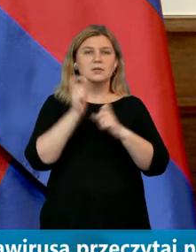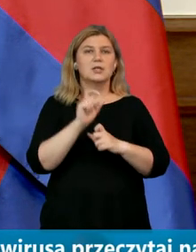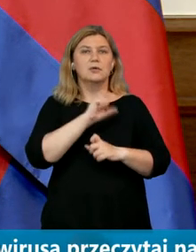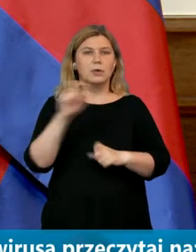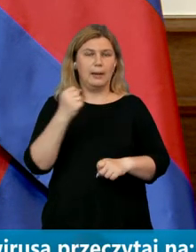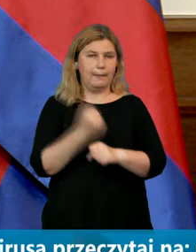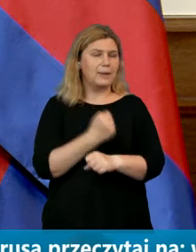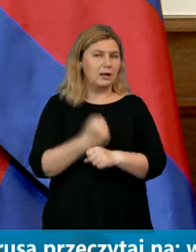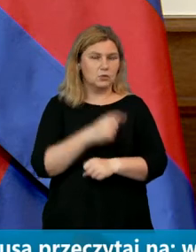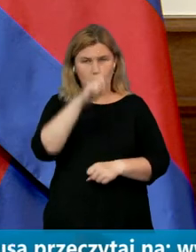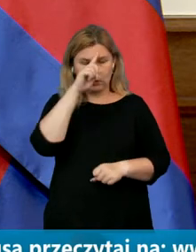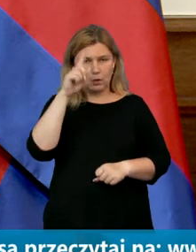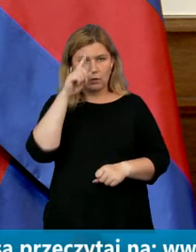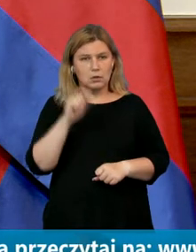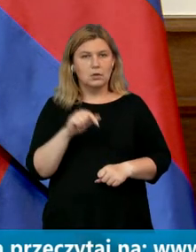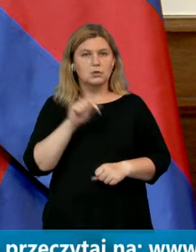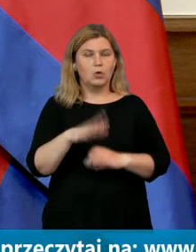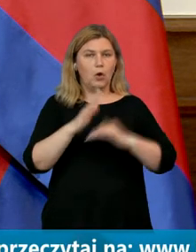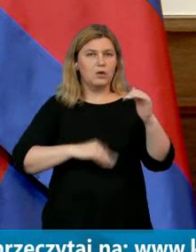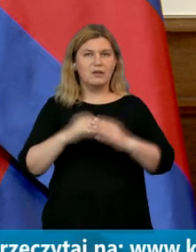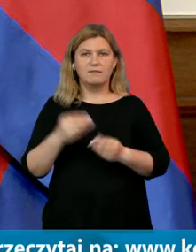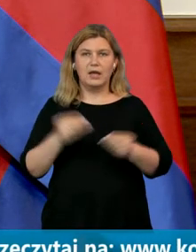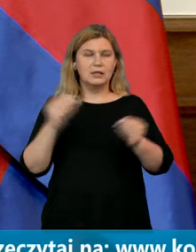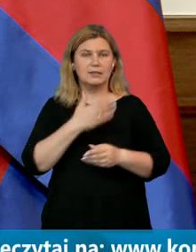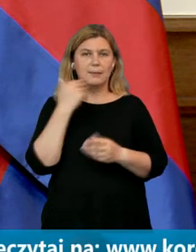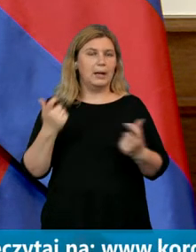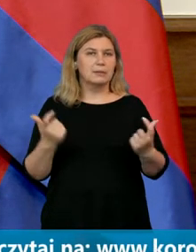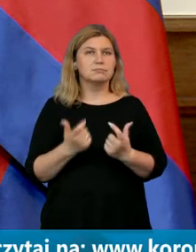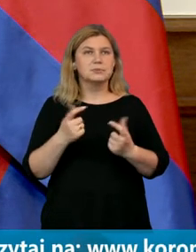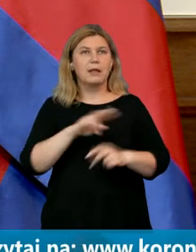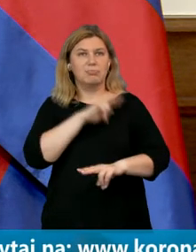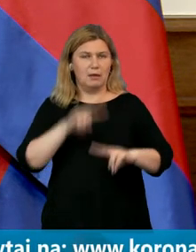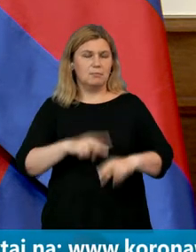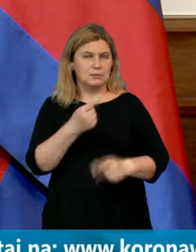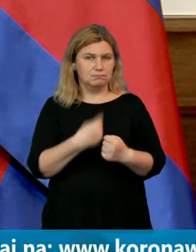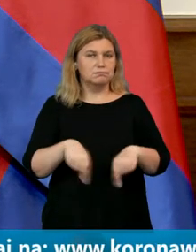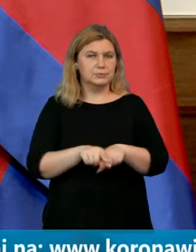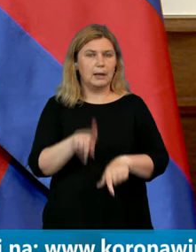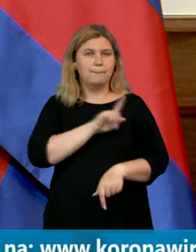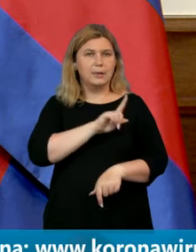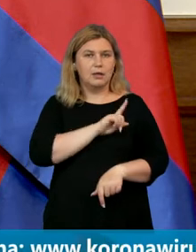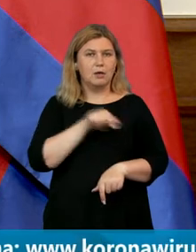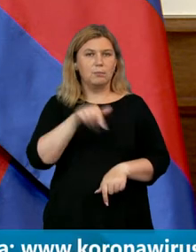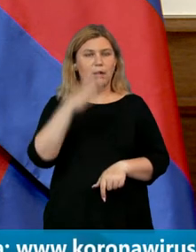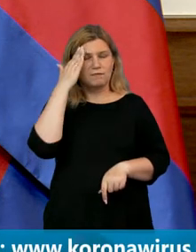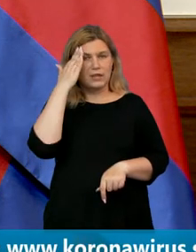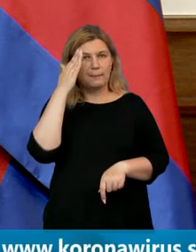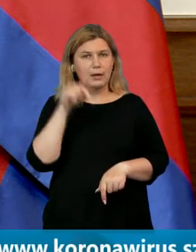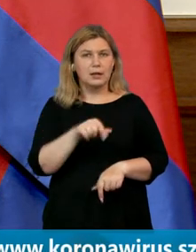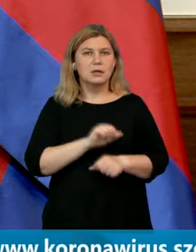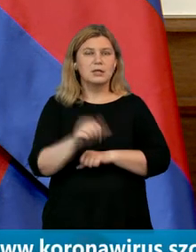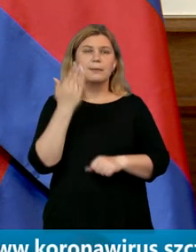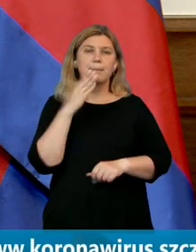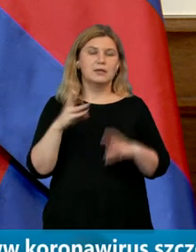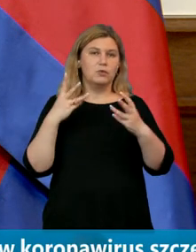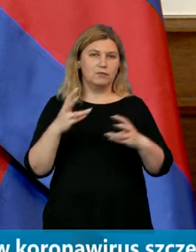tam ludzie i tutaj inwestycja nie ma żadnych zagrożeń, jeżeli chodzi o terminowość. Bardzo tego pilnujemy, bo wiemy, że to jest arteria bardzo ważna